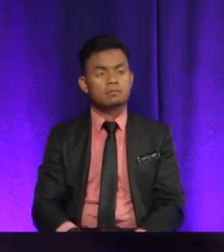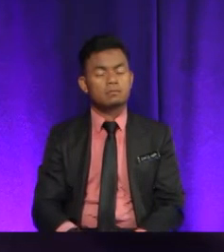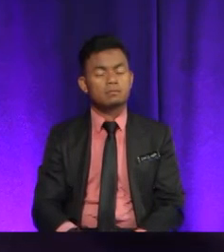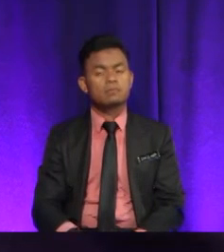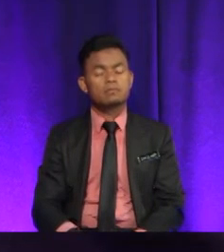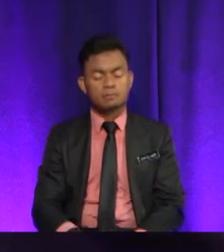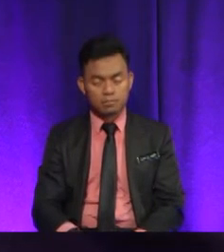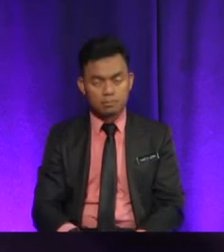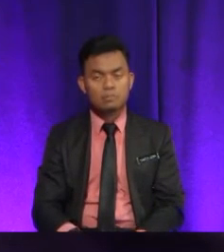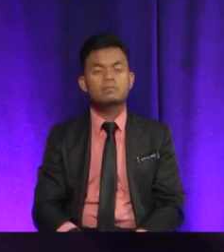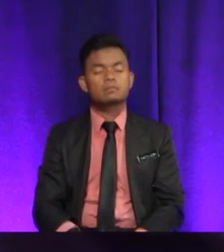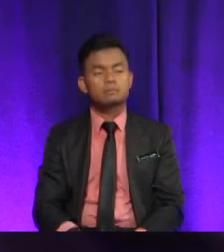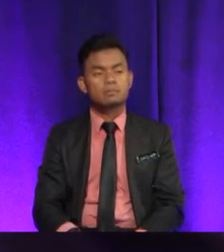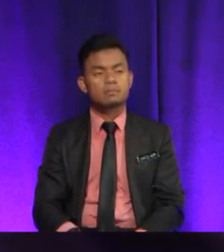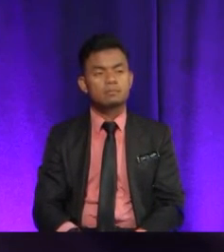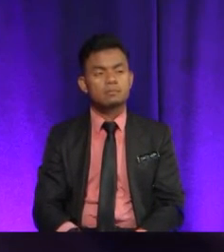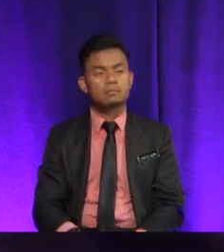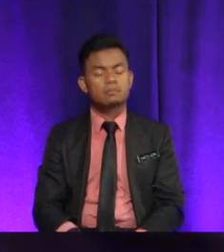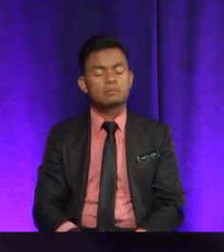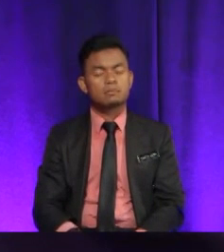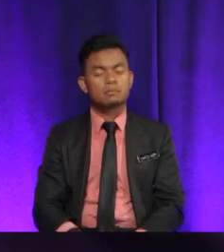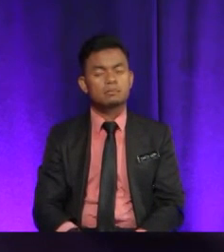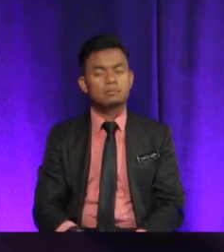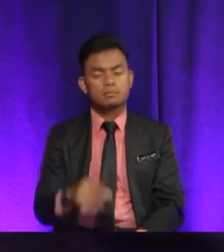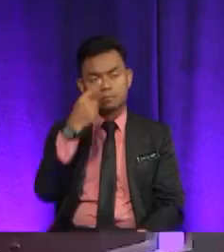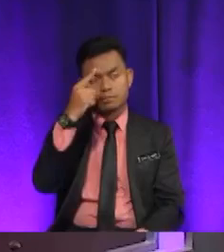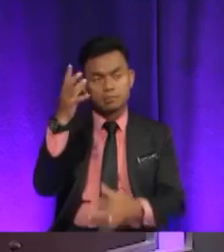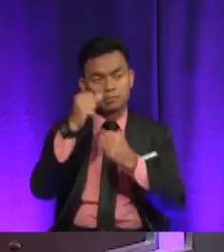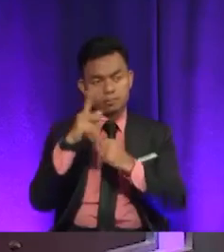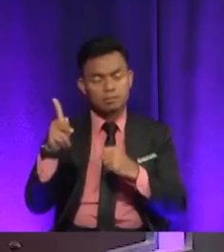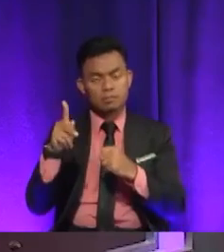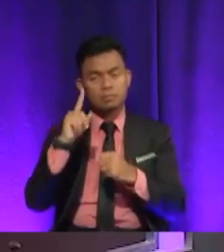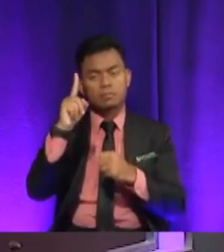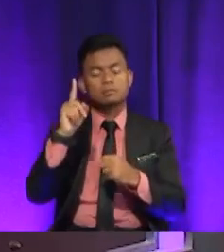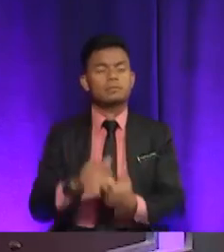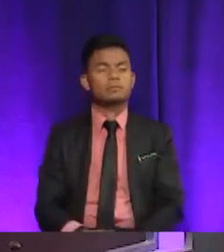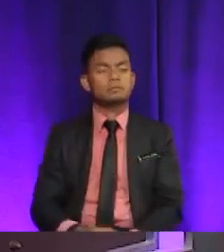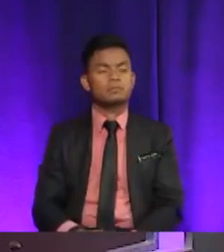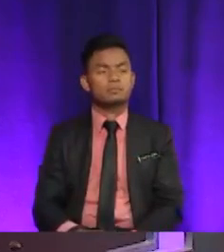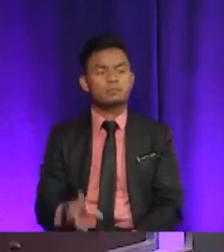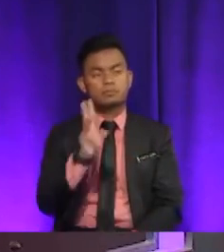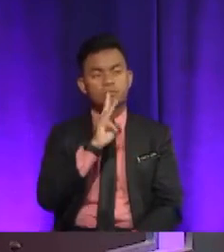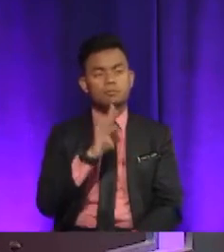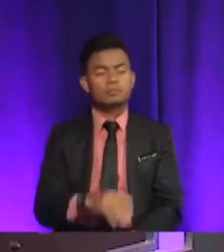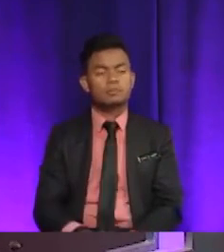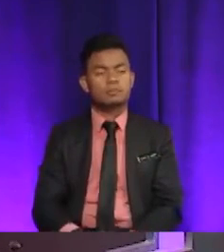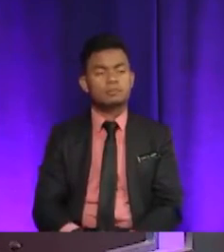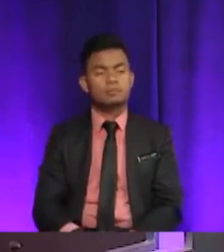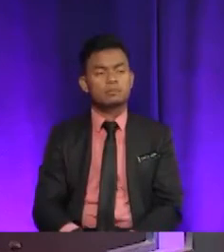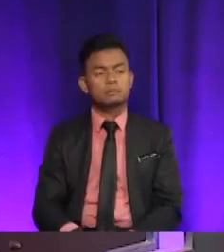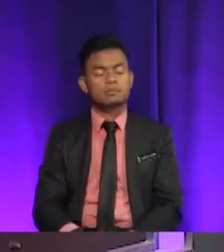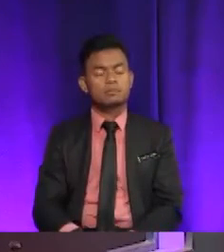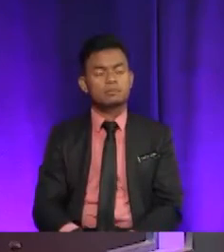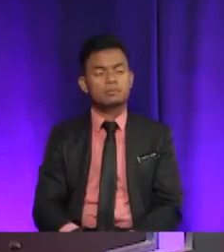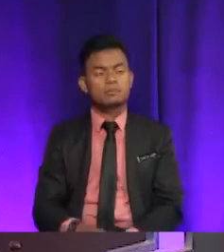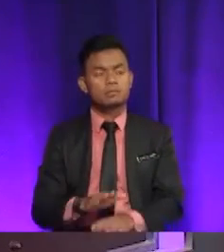mendapatkan sesuatu itu apa merujuk sesuatu itu merujuk kepada air jangan gunakan perkataan beliau ataupun seorang